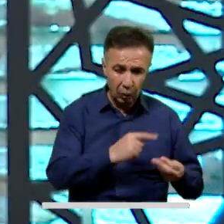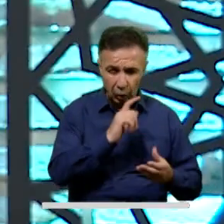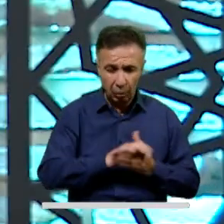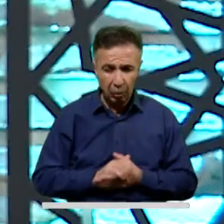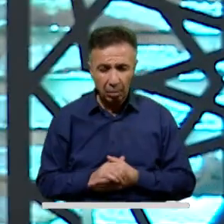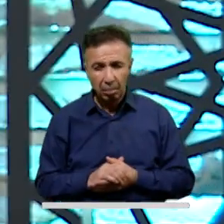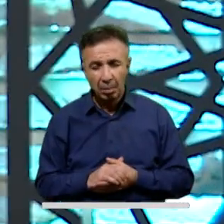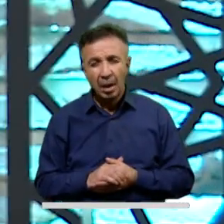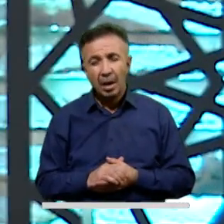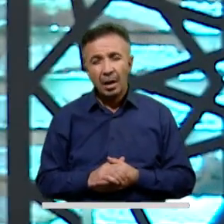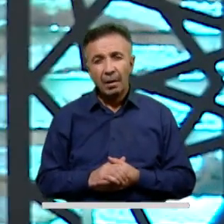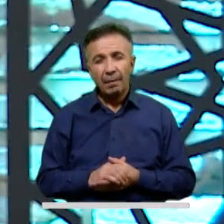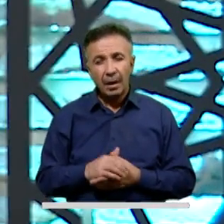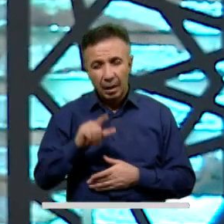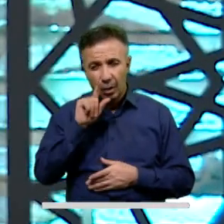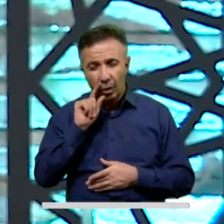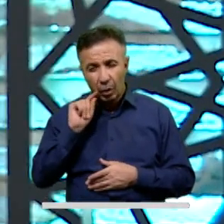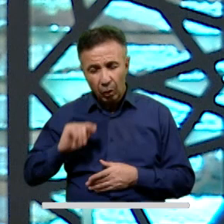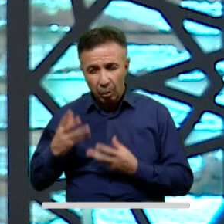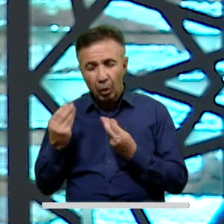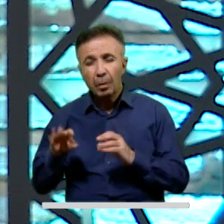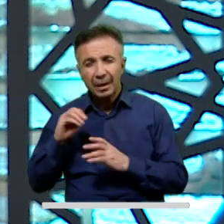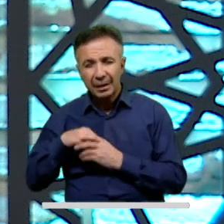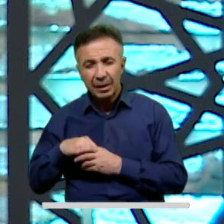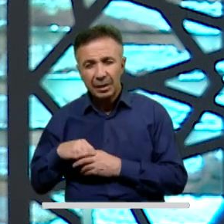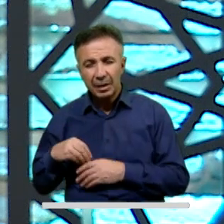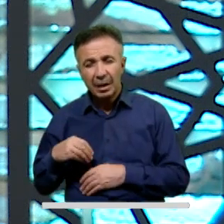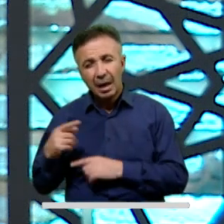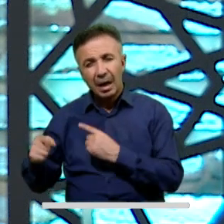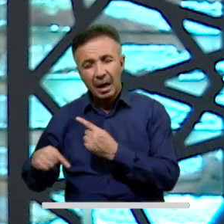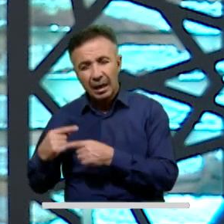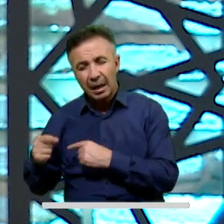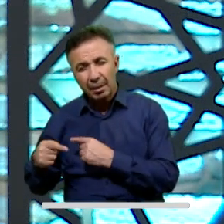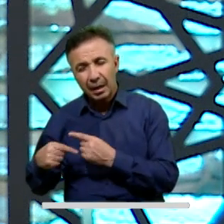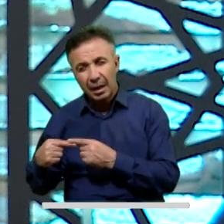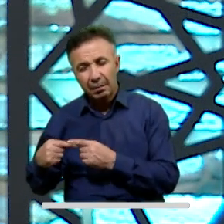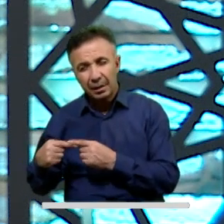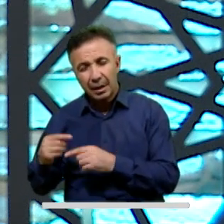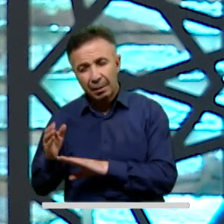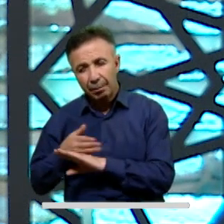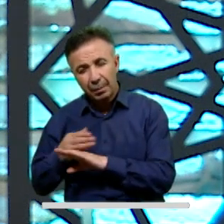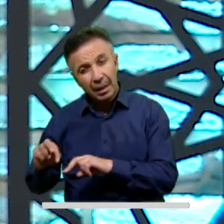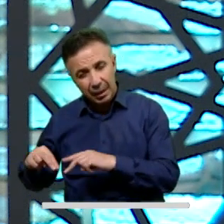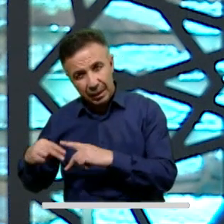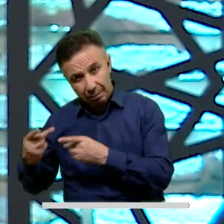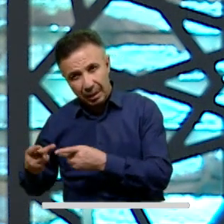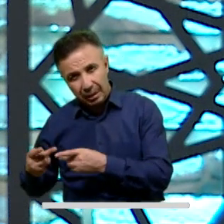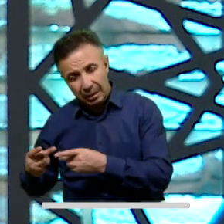gerekiyormuş. Oğlum olmadığı için. Sağlıklı bir bilgi almak istiyorum bu konuda. Birinci sorum bu.